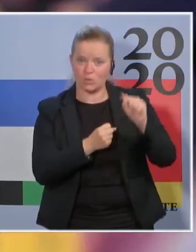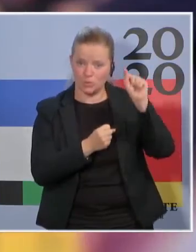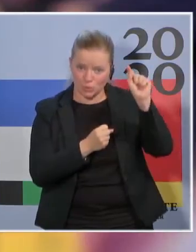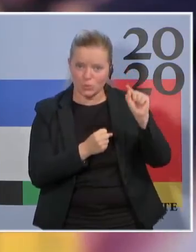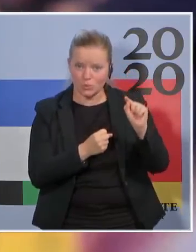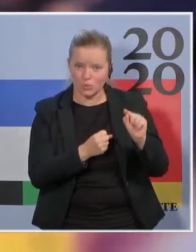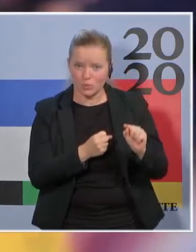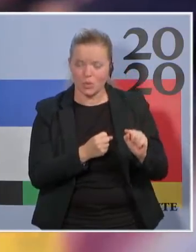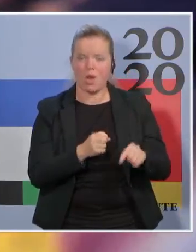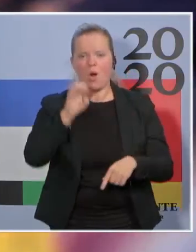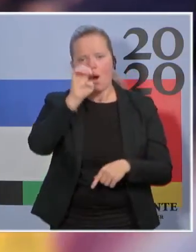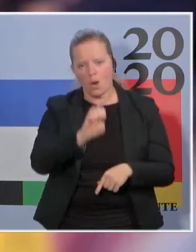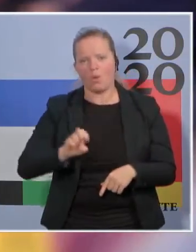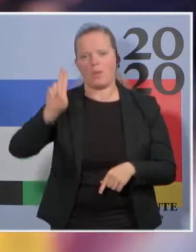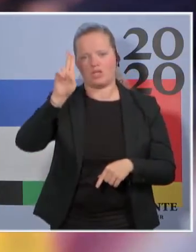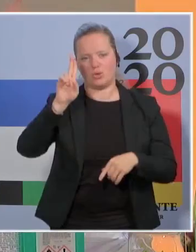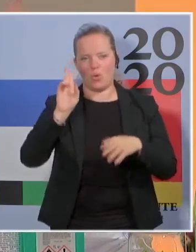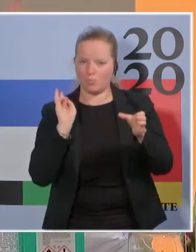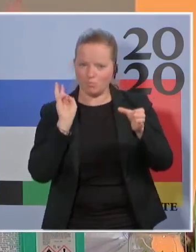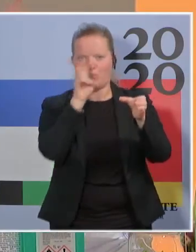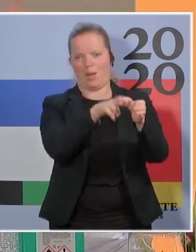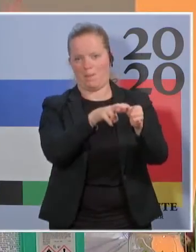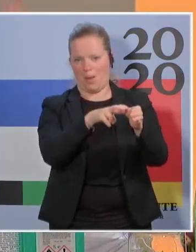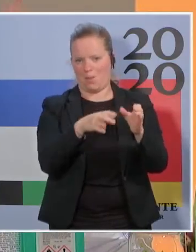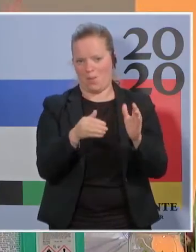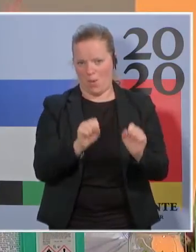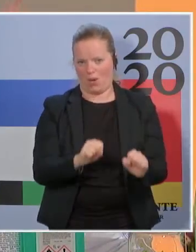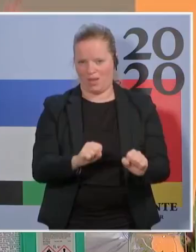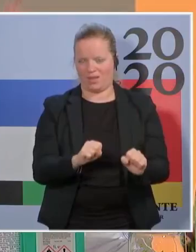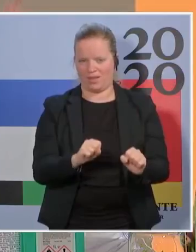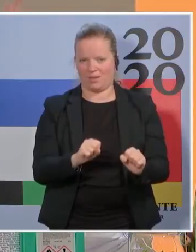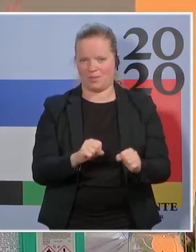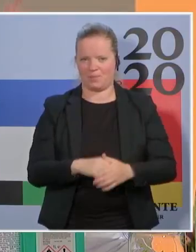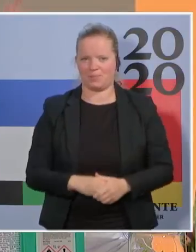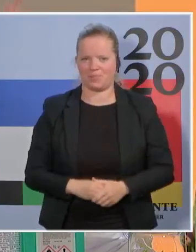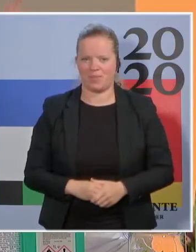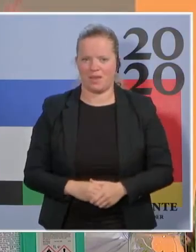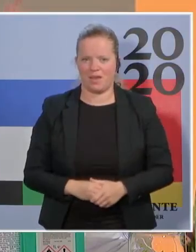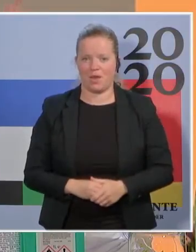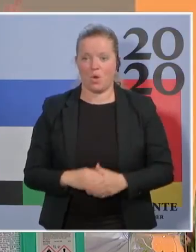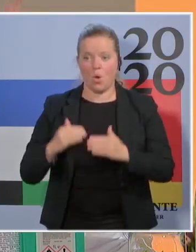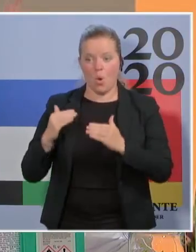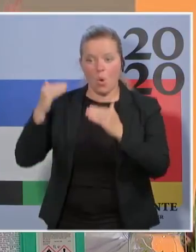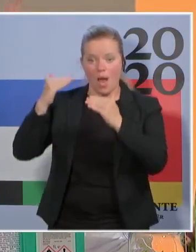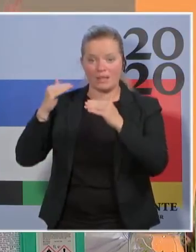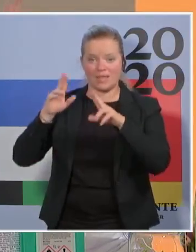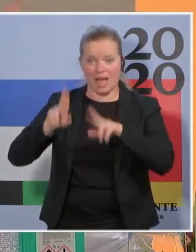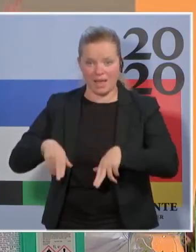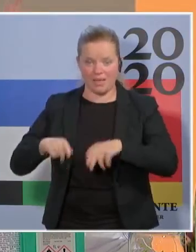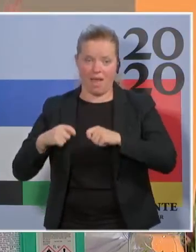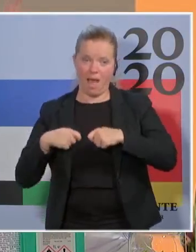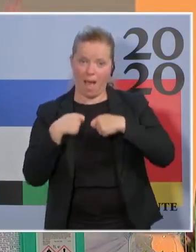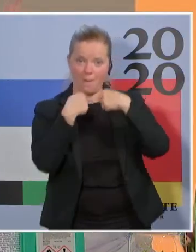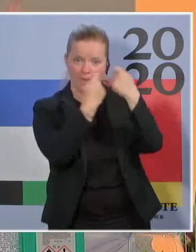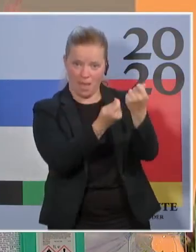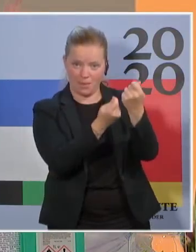mit unserer Verfassung der Europäischen Union beizutreten. Und damit auf der einen Seite Hoheitsrechte abzugeben, aber